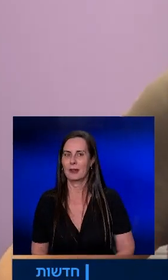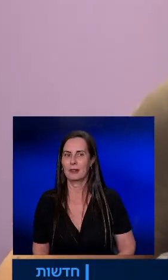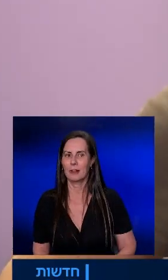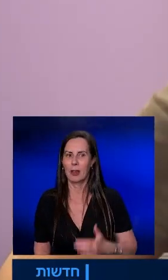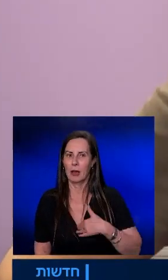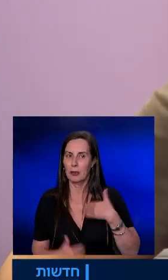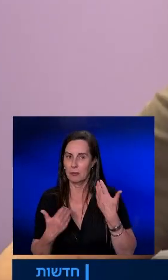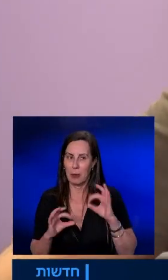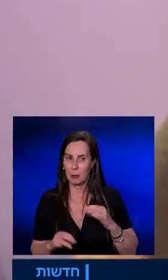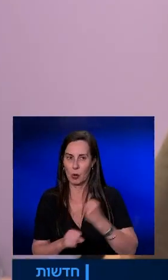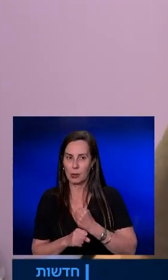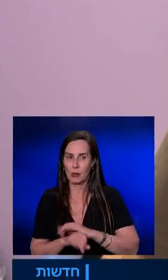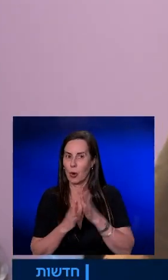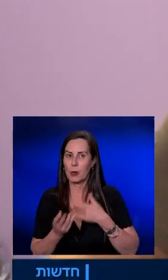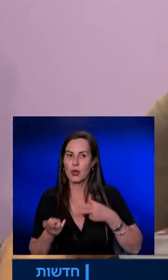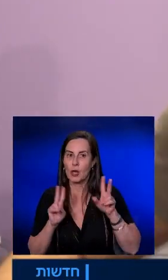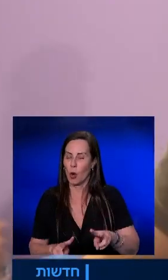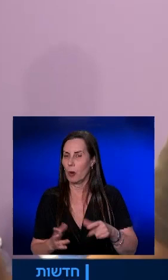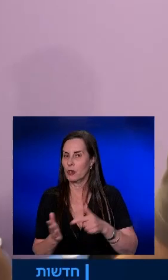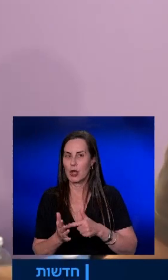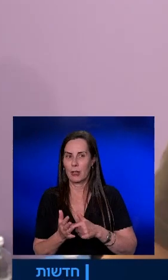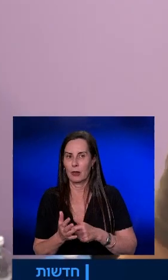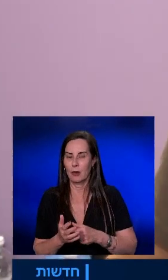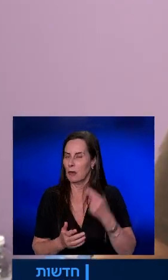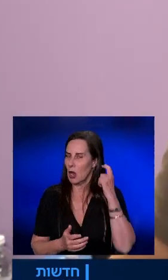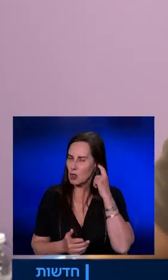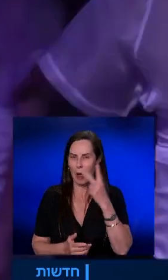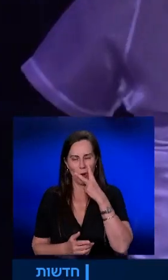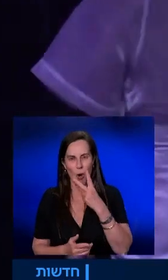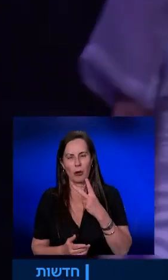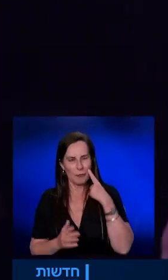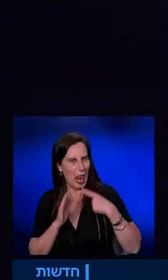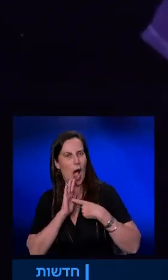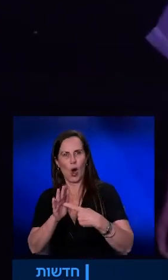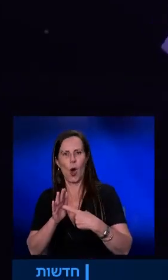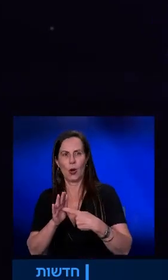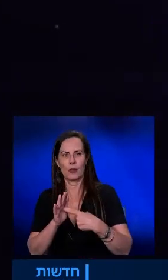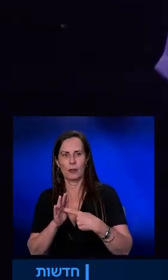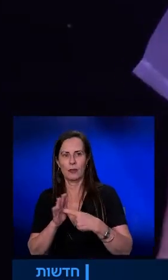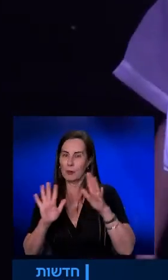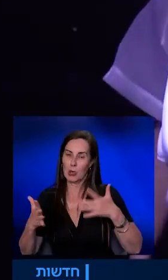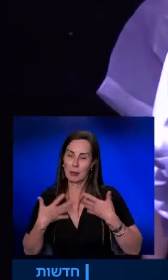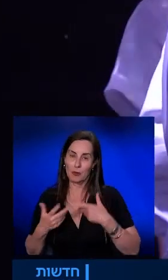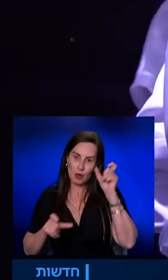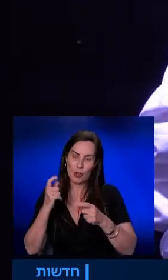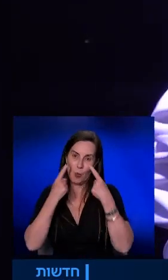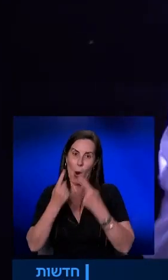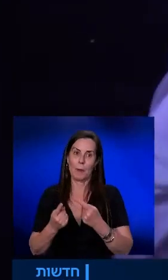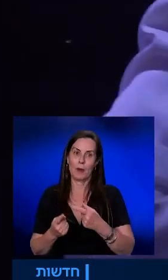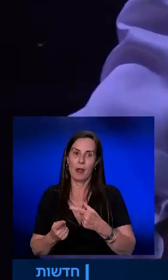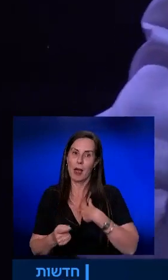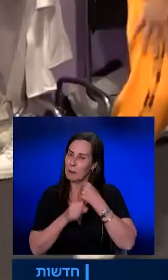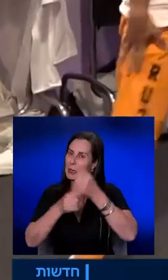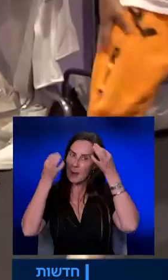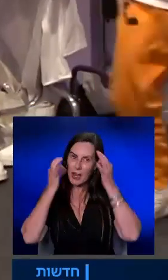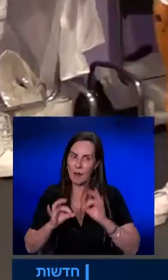באמת עושה כל מה שאני יכול כדי להישמע ולהיראות ולהראות, ואני מאוד שמח שאנשים רואים את זה. אני מייצג בכבוד,